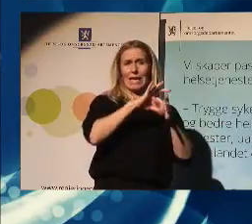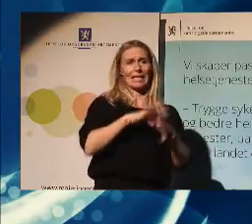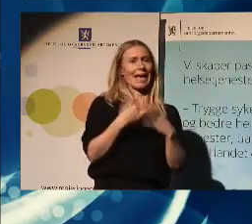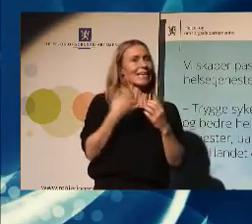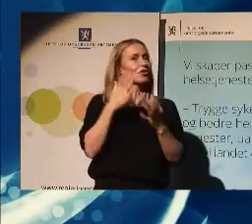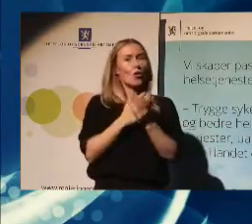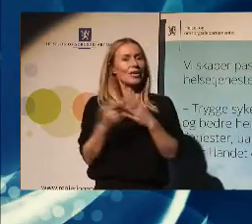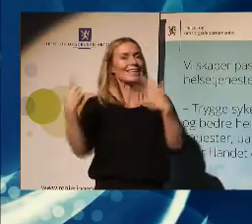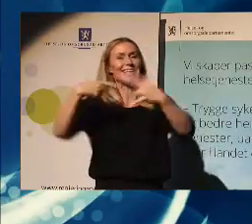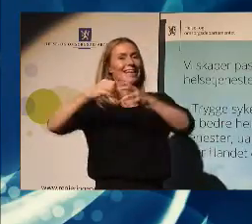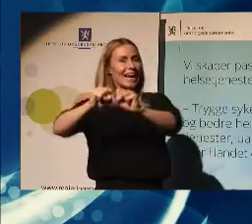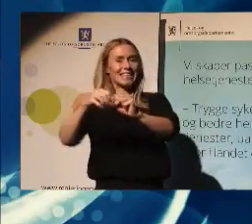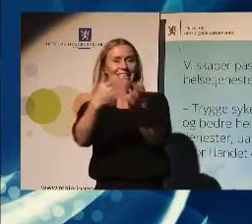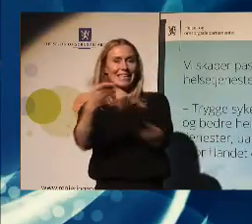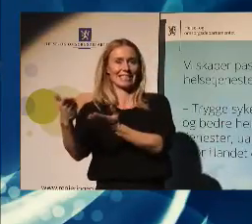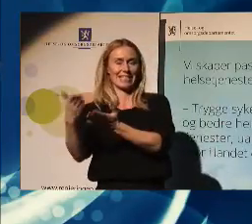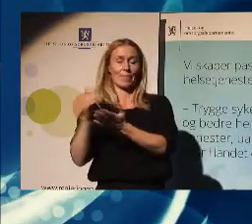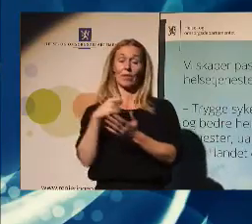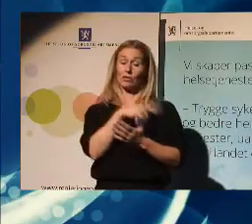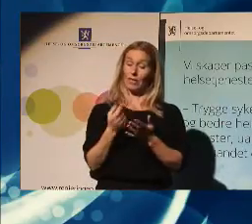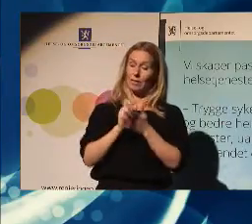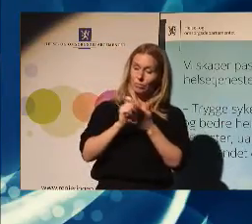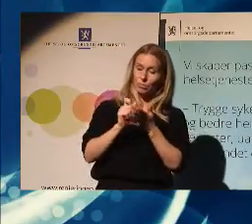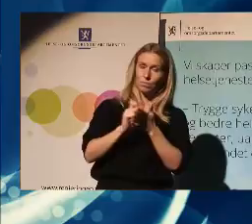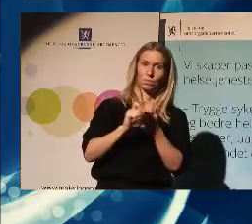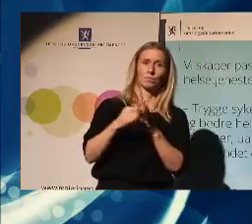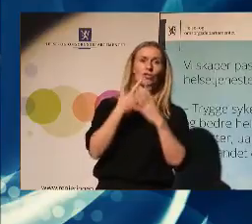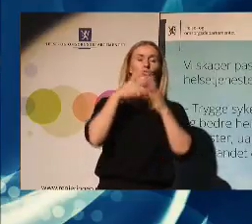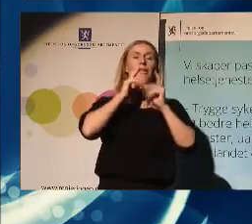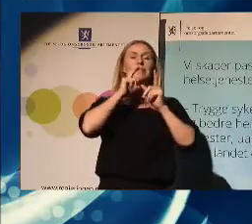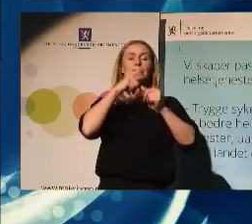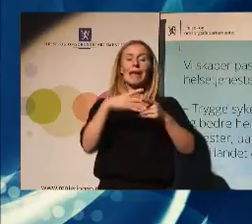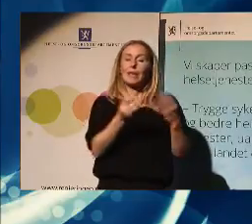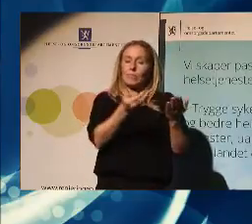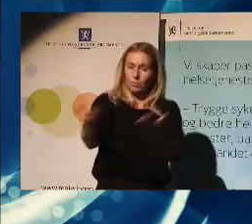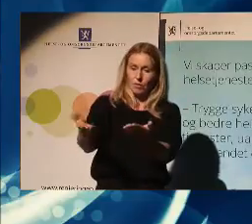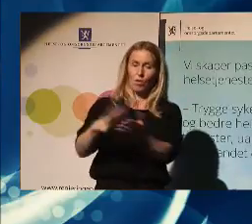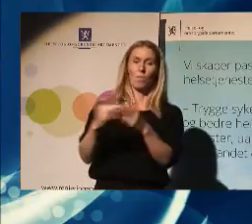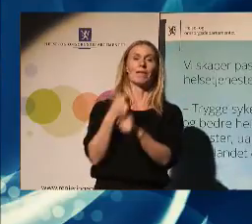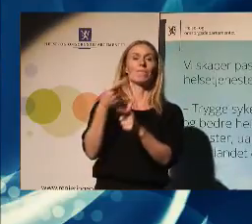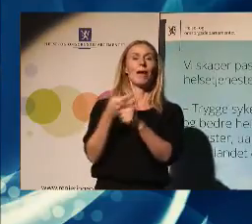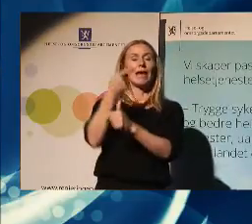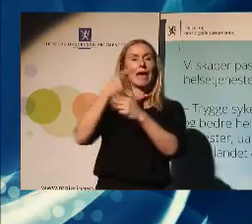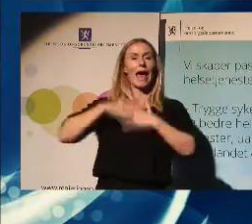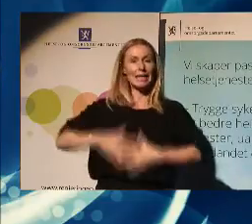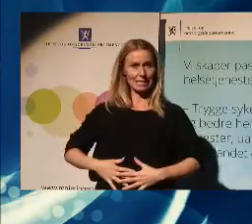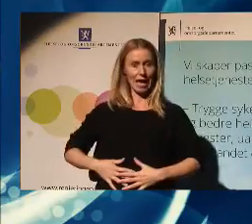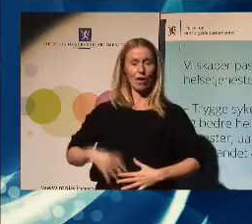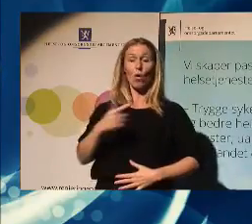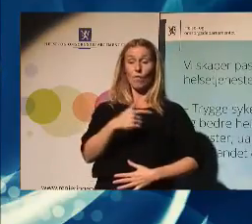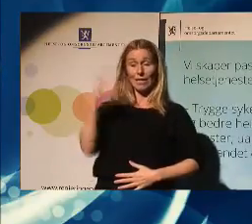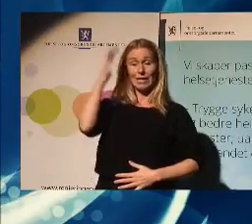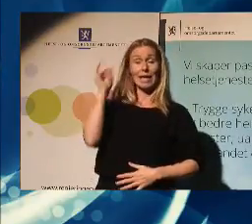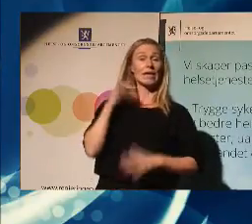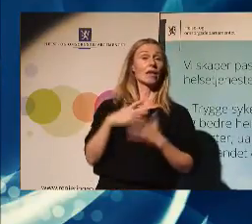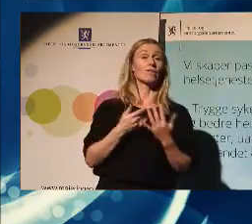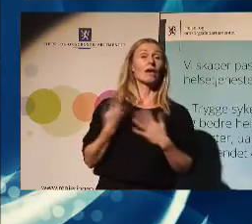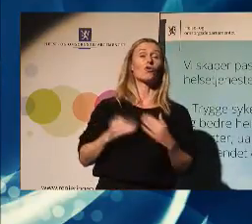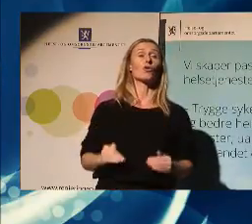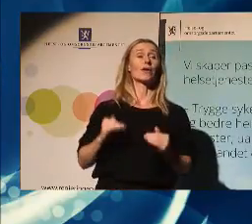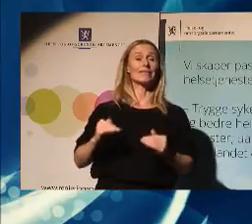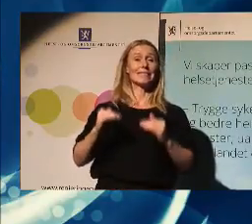gang frem en stortingsmelding til Stortinget om primærhelse. Og der tenker vi at vi har organisert oss I silor. Vi